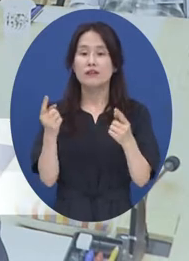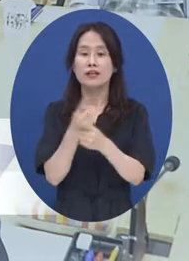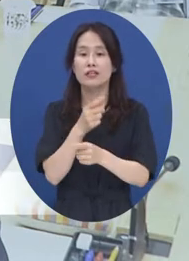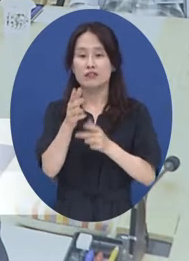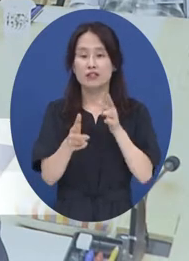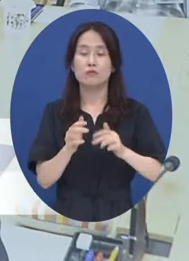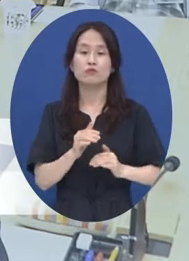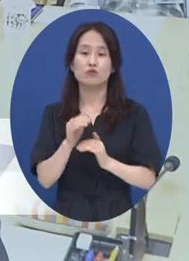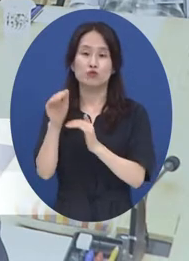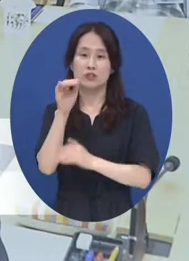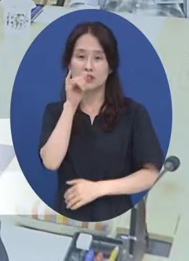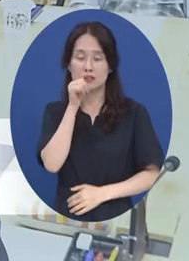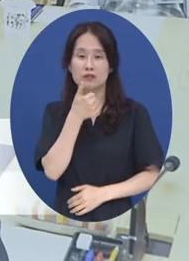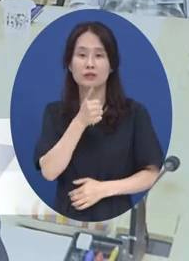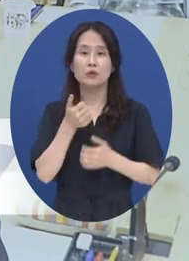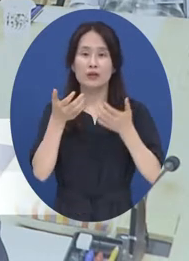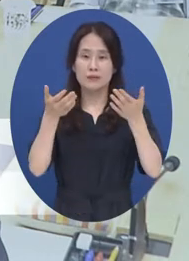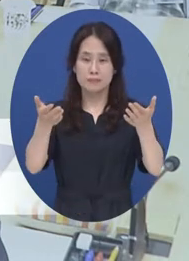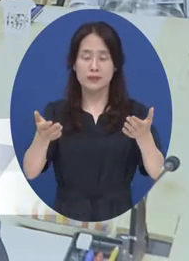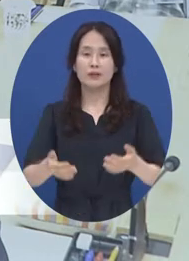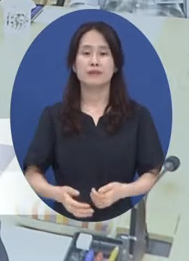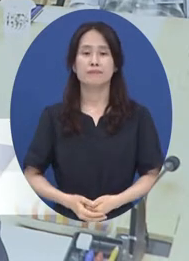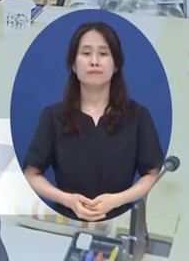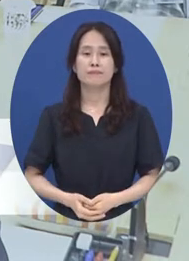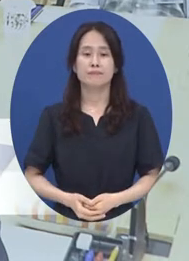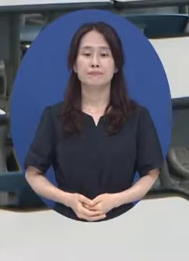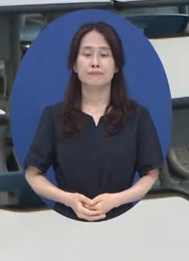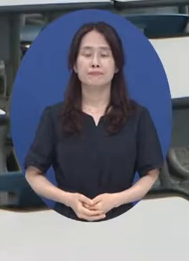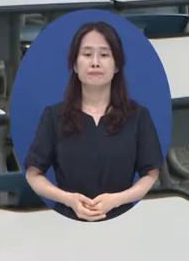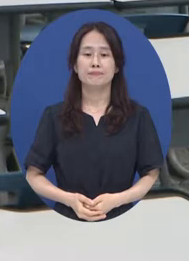추진합니다. 최창순 기자가 현장 취재했습니다.